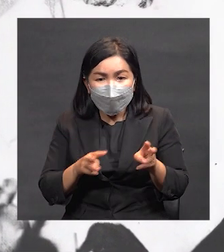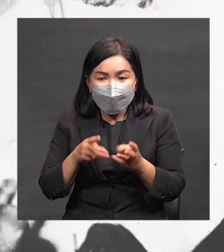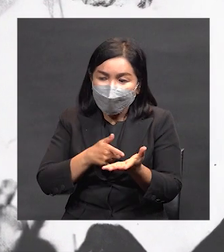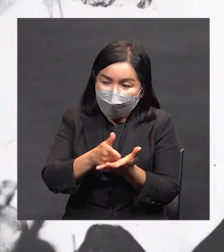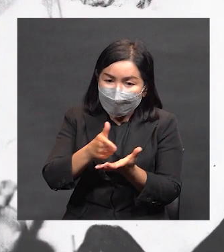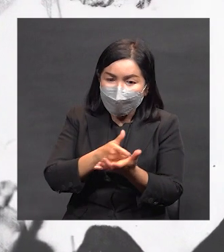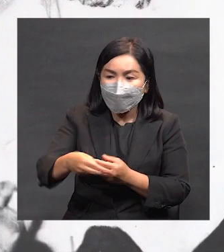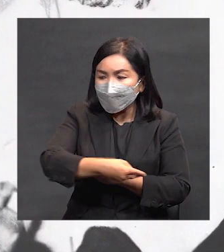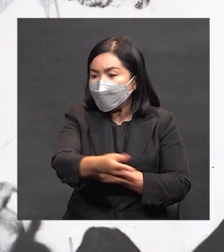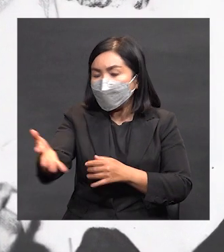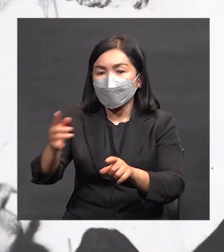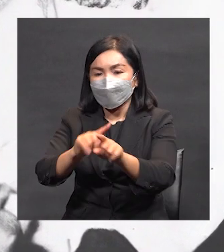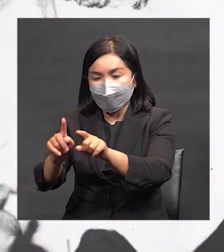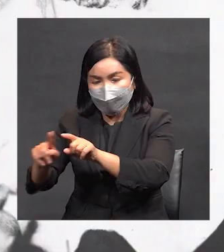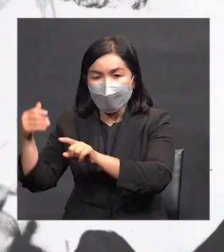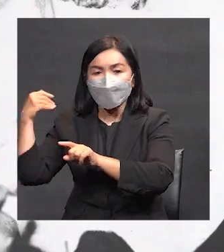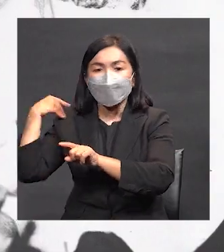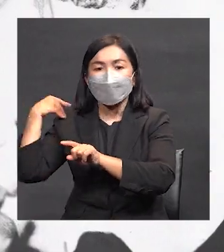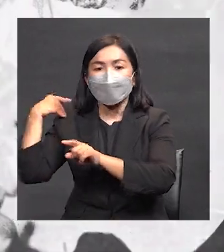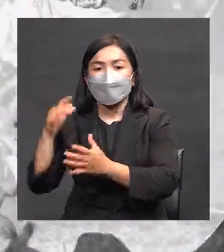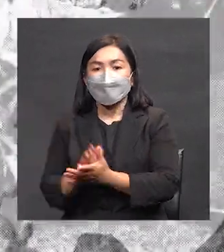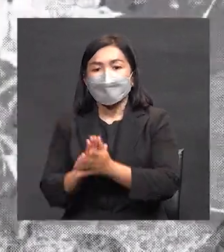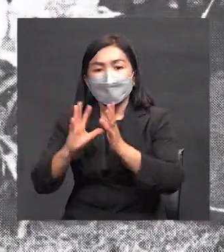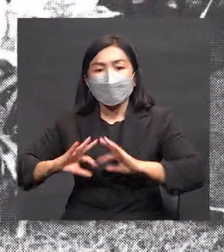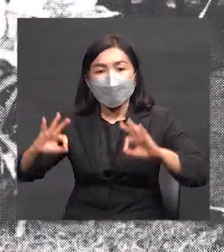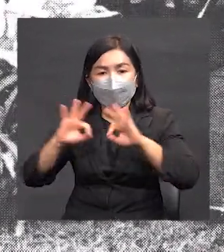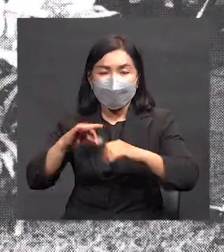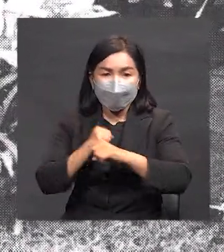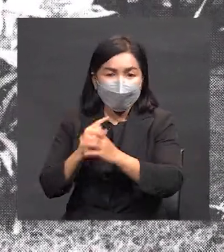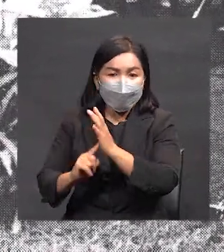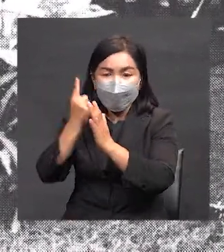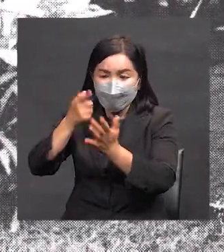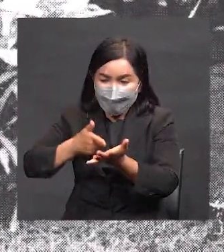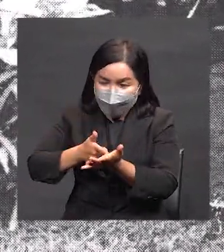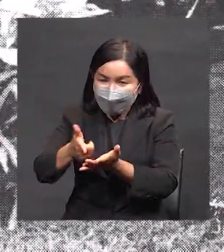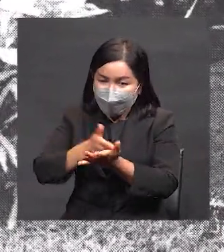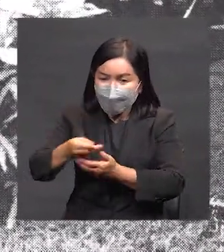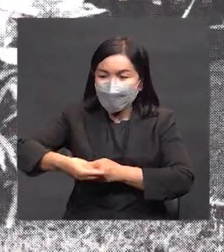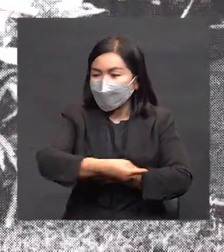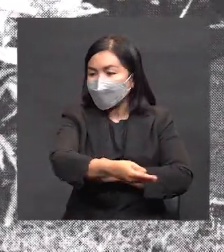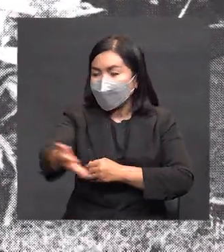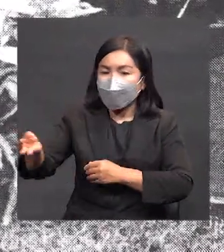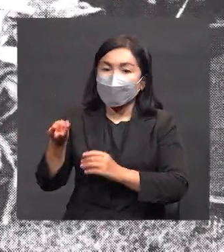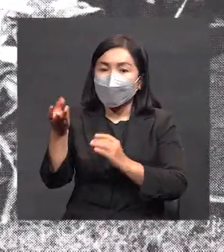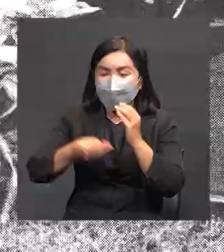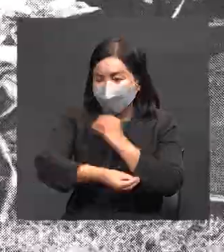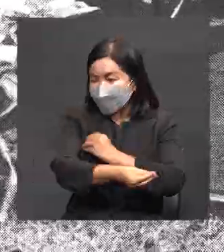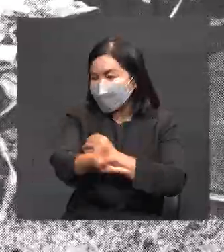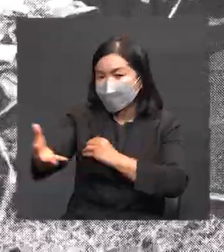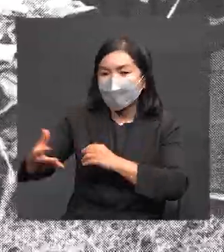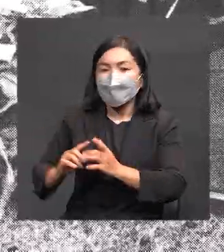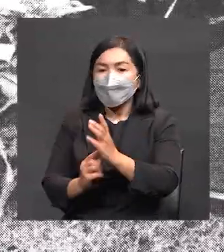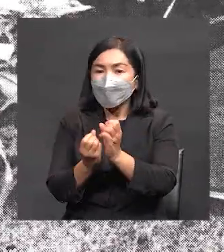ธุ์ต่างๆและมีพระราชพิธีจรดพระนางคันแรกนาขวัญเป็นการเริ่มต้นไถนาหว่านเมล็ดข้าวเพื่อ